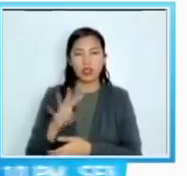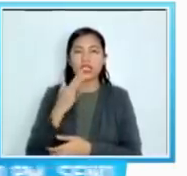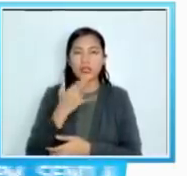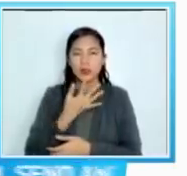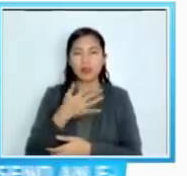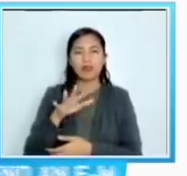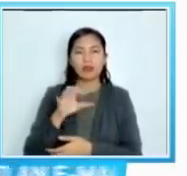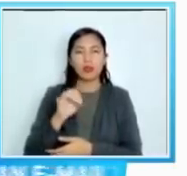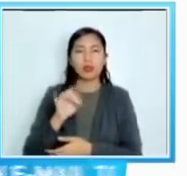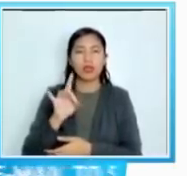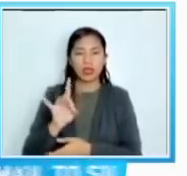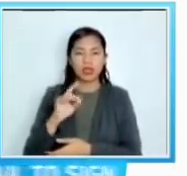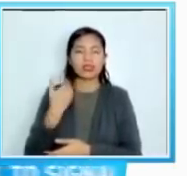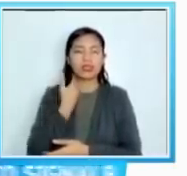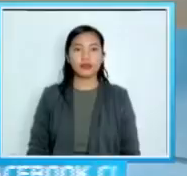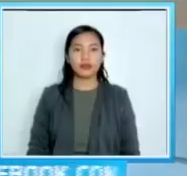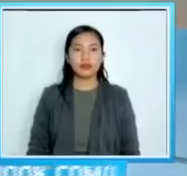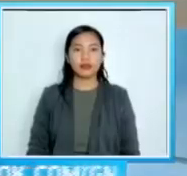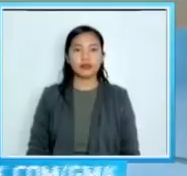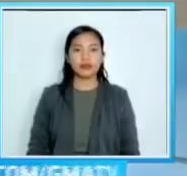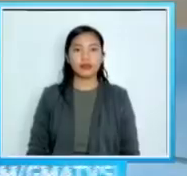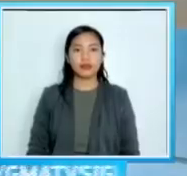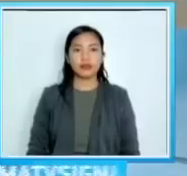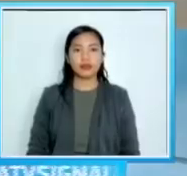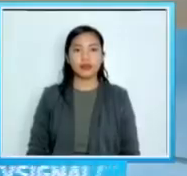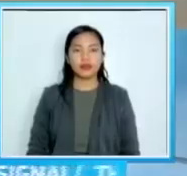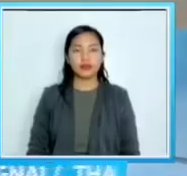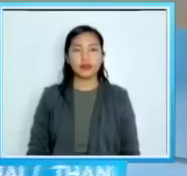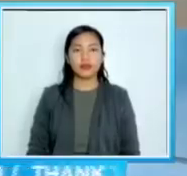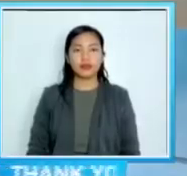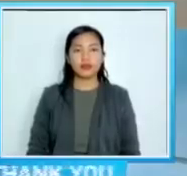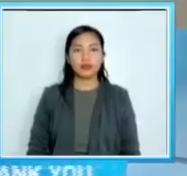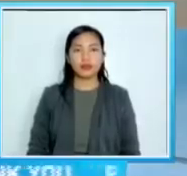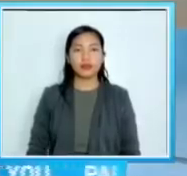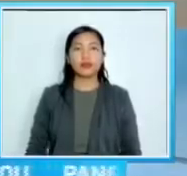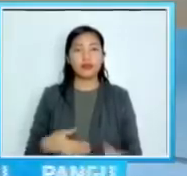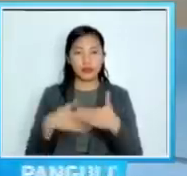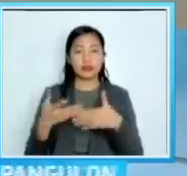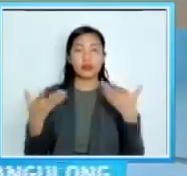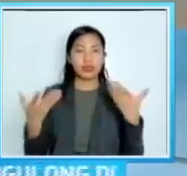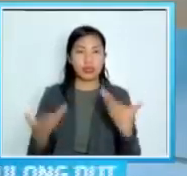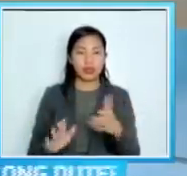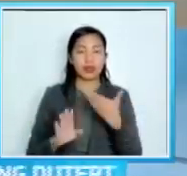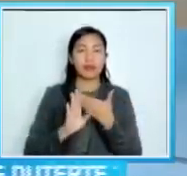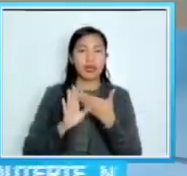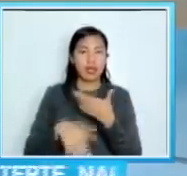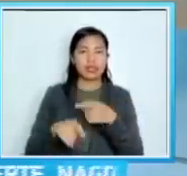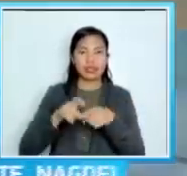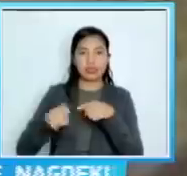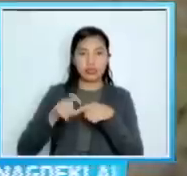at 377 naman ang critical. Naibalik na po ang supply ng kuryente sa ilang lugar na hinagupit ng bagyong